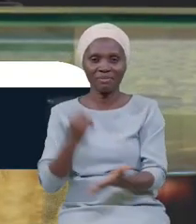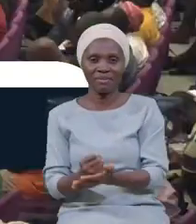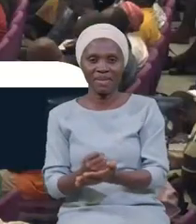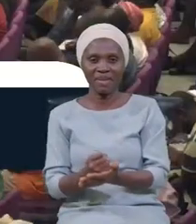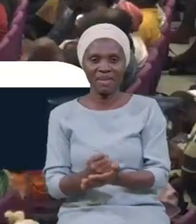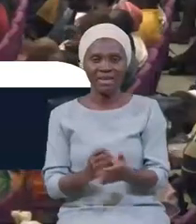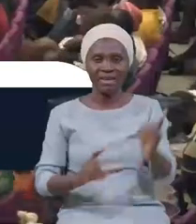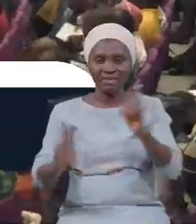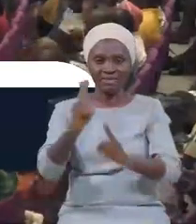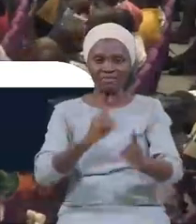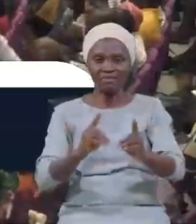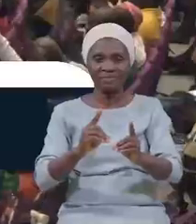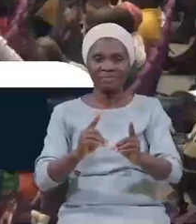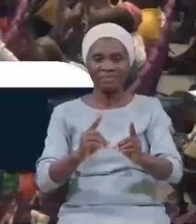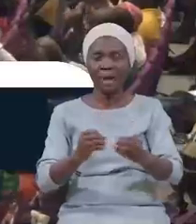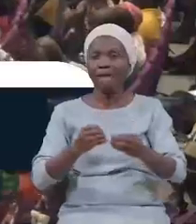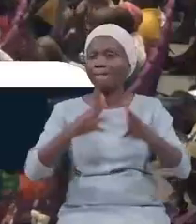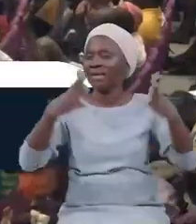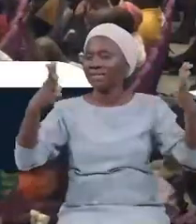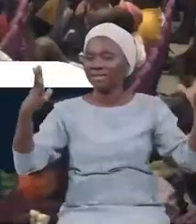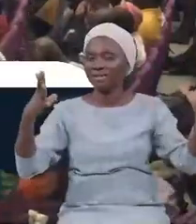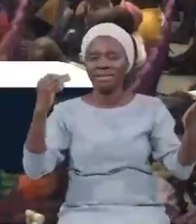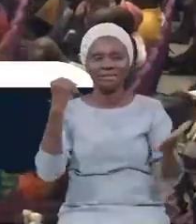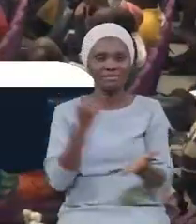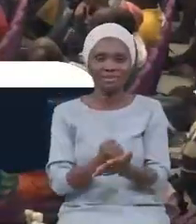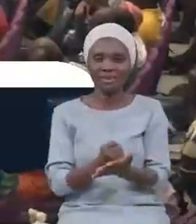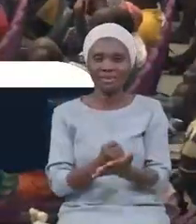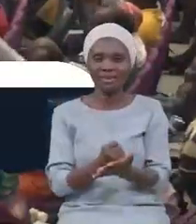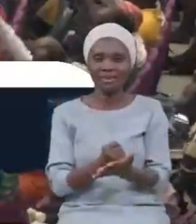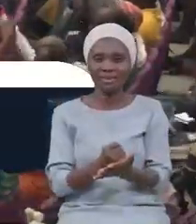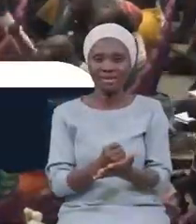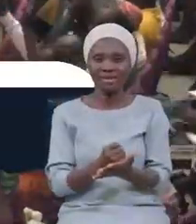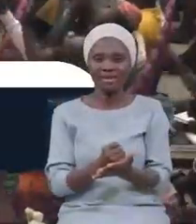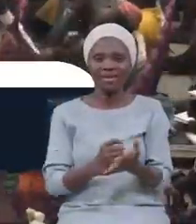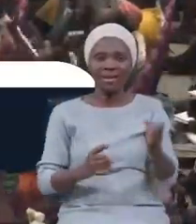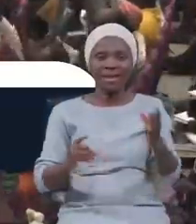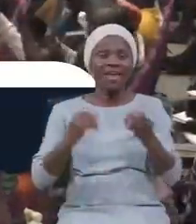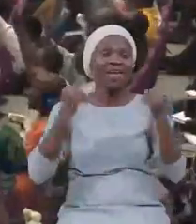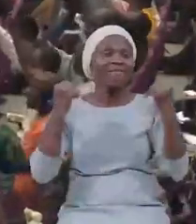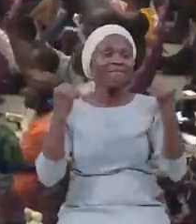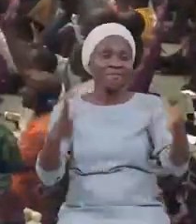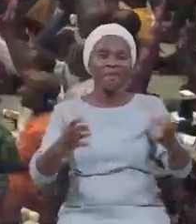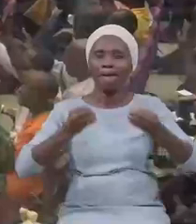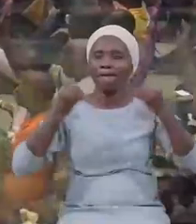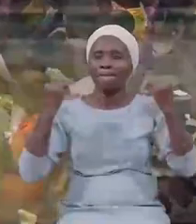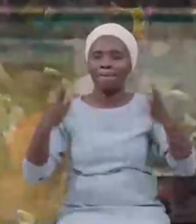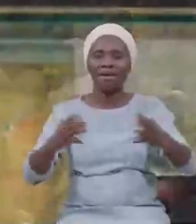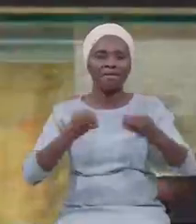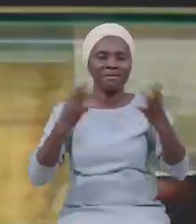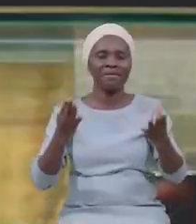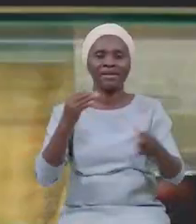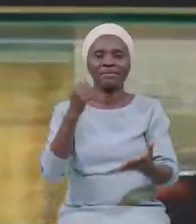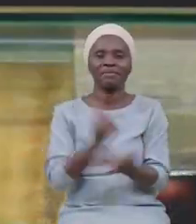Je cherche quelqu'un. La surabondance. Où êtes-vous? La surabondance. Voilà le